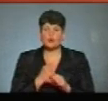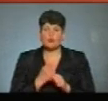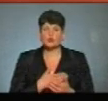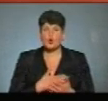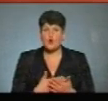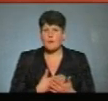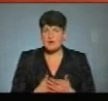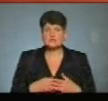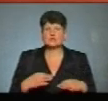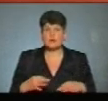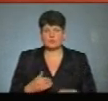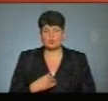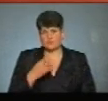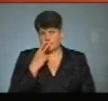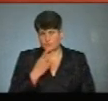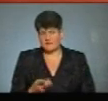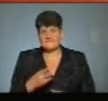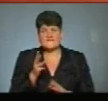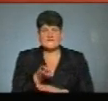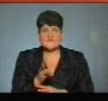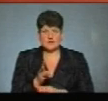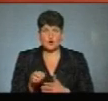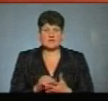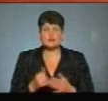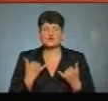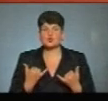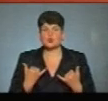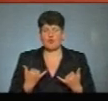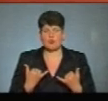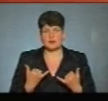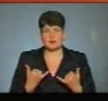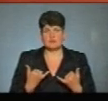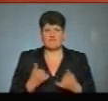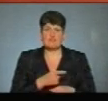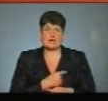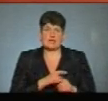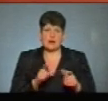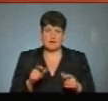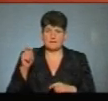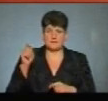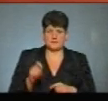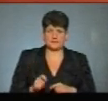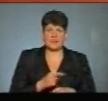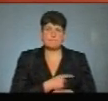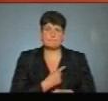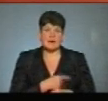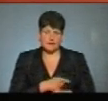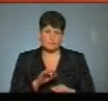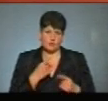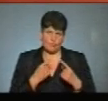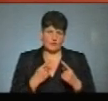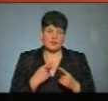Щодо роботи громадського транспорту, я хочу, щоб ми подивилися невеличкий відеоматеріал, тобто як сьогодні до лікарень